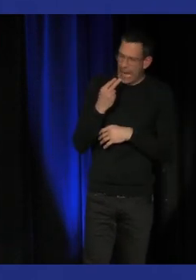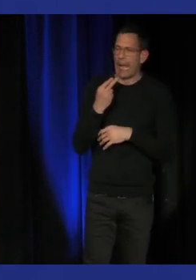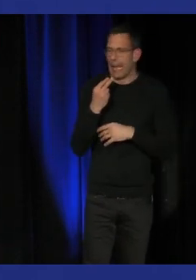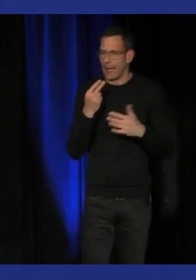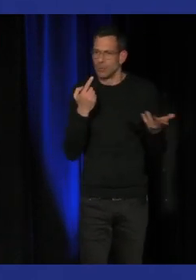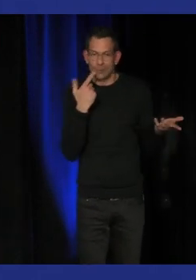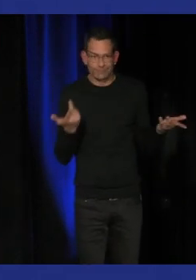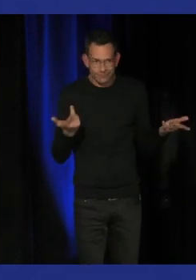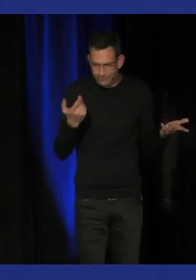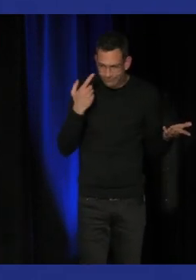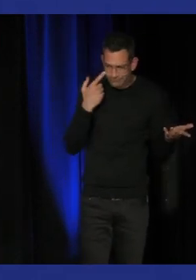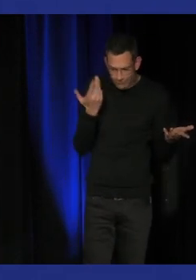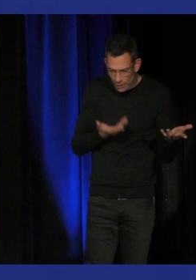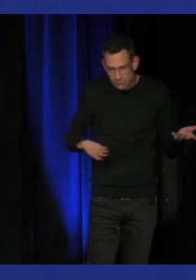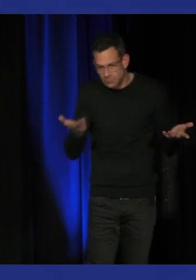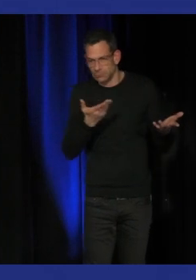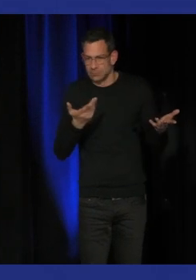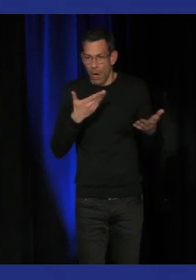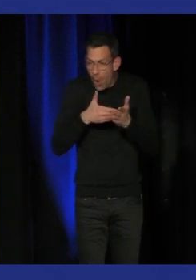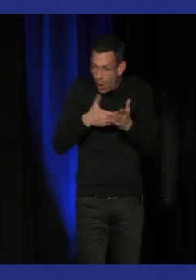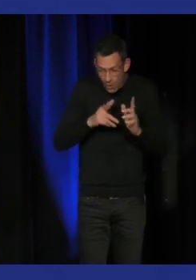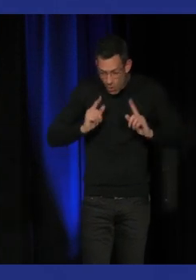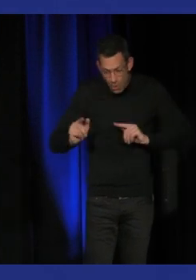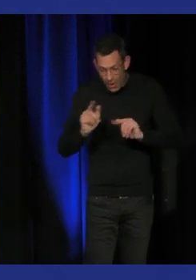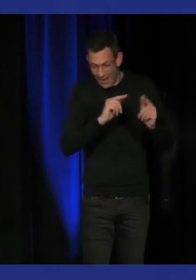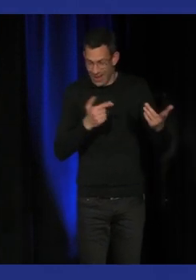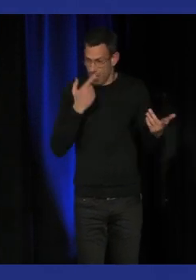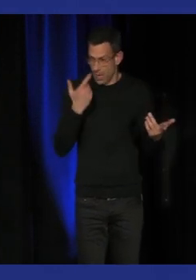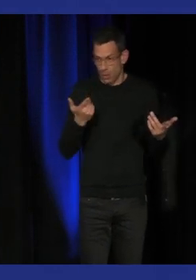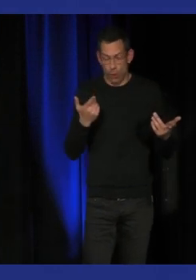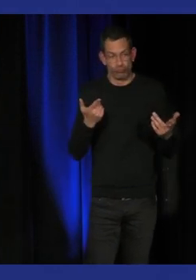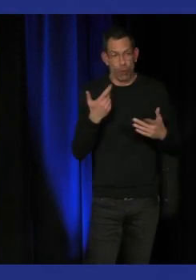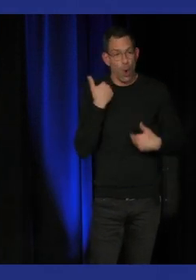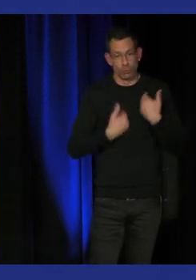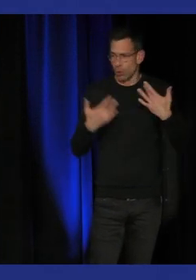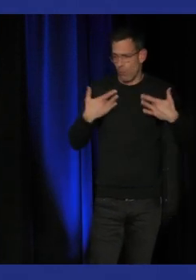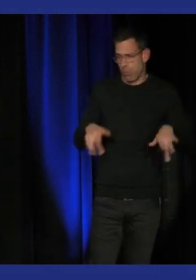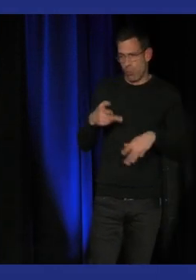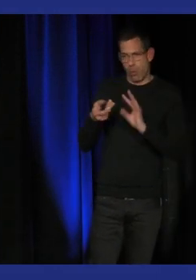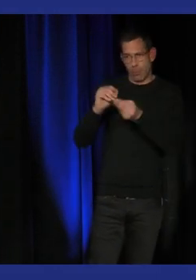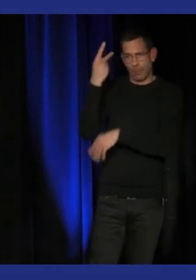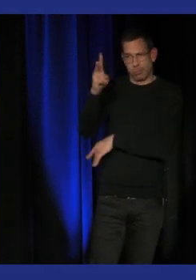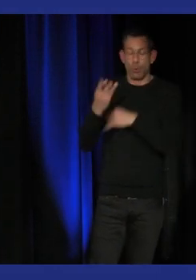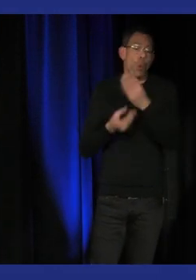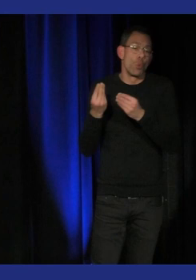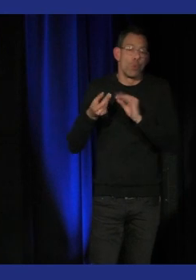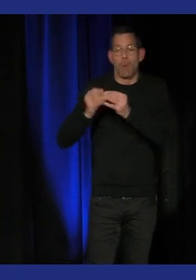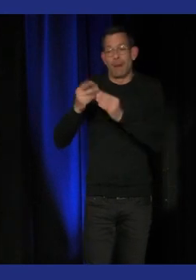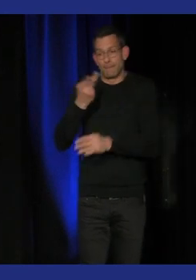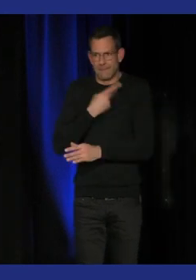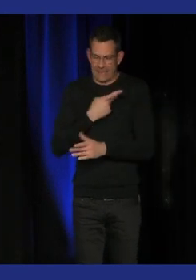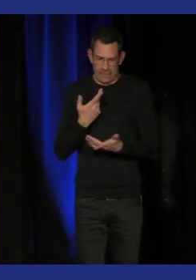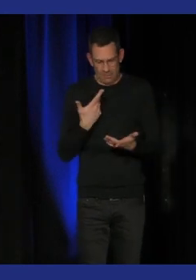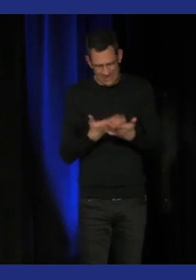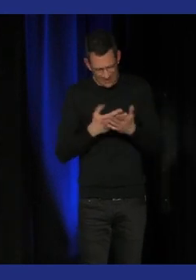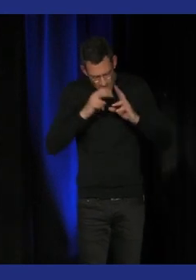encore pour considérer le handicap comme véritablement uniquement un problème personnel ou médical. Du coup, une première question